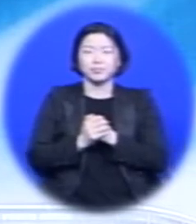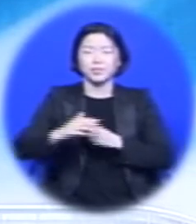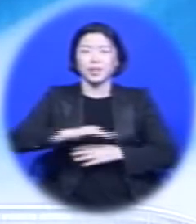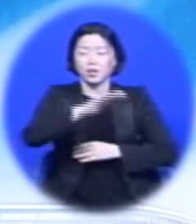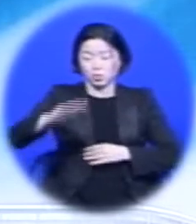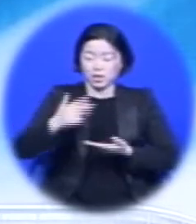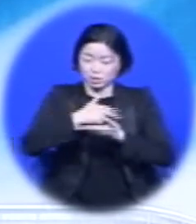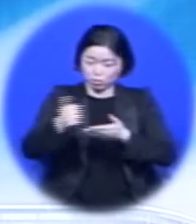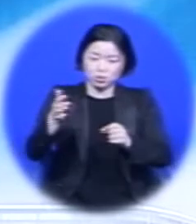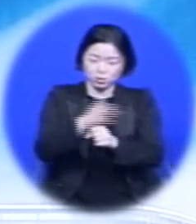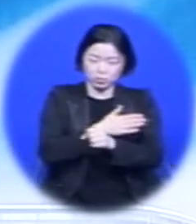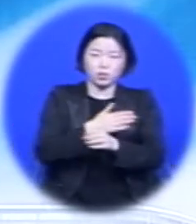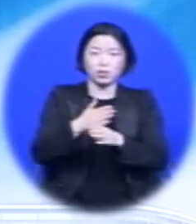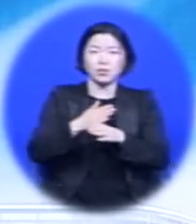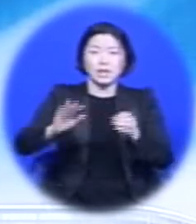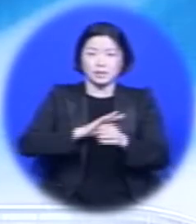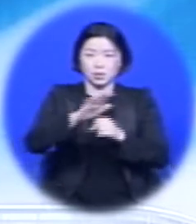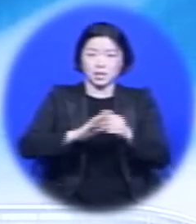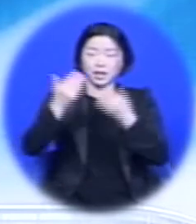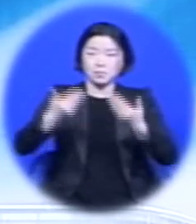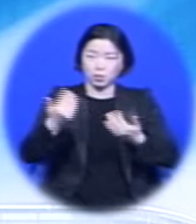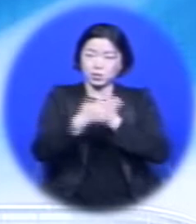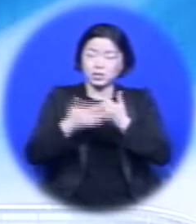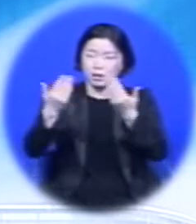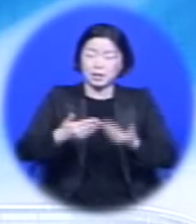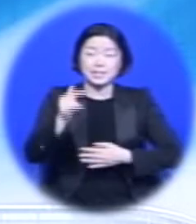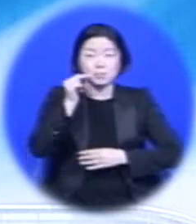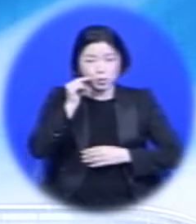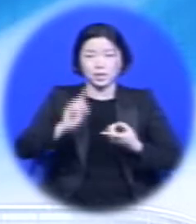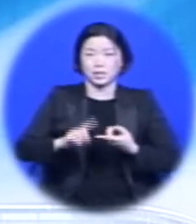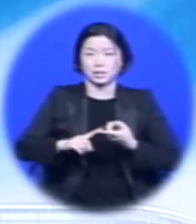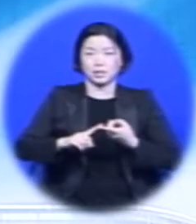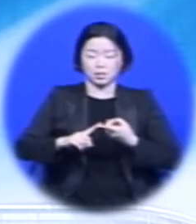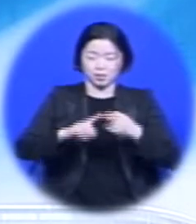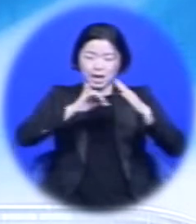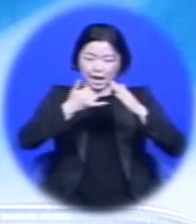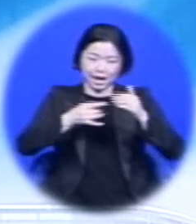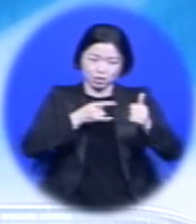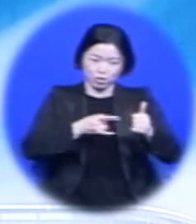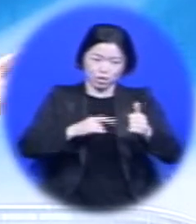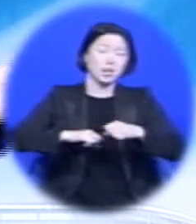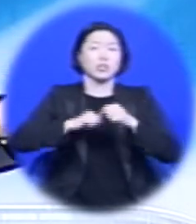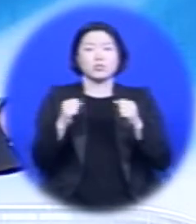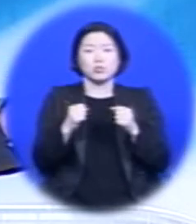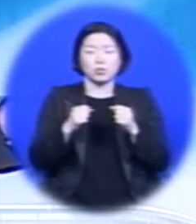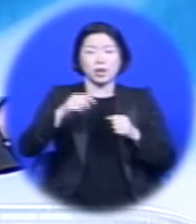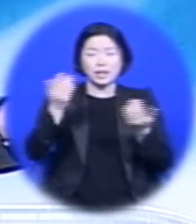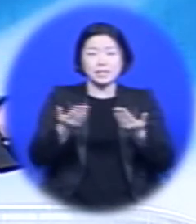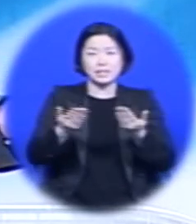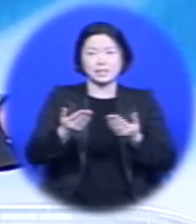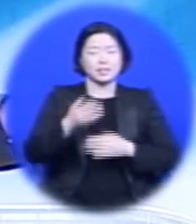우리가 주님으로부터 사랑을 받고 은혜를 받지 못하는 상태에서 가족에게 순종하는 것은 불가능한